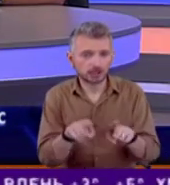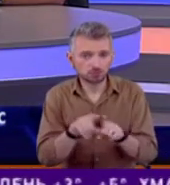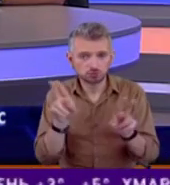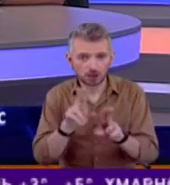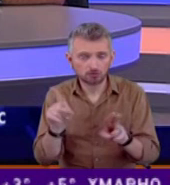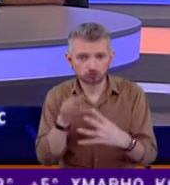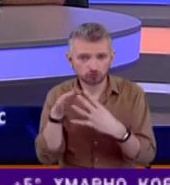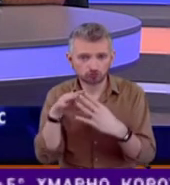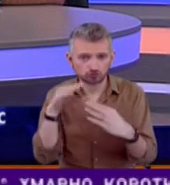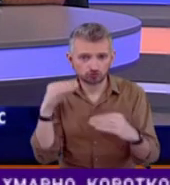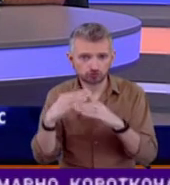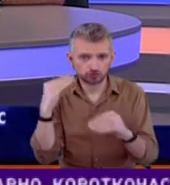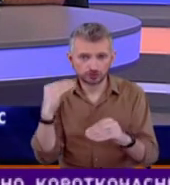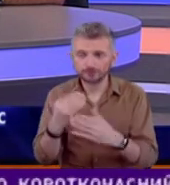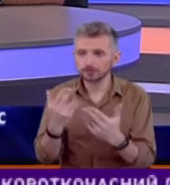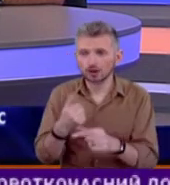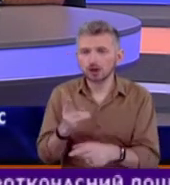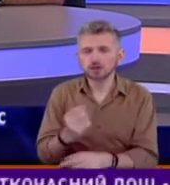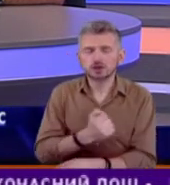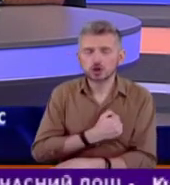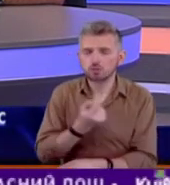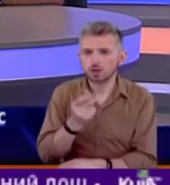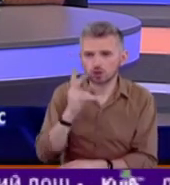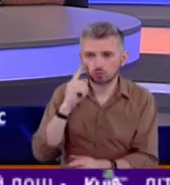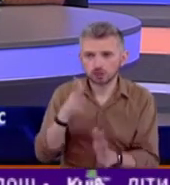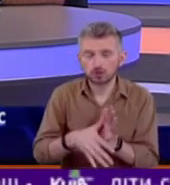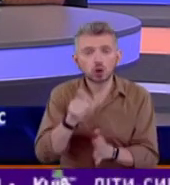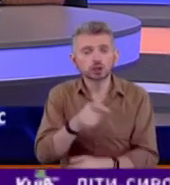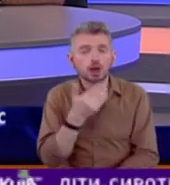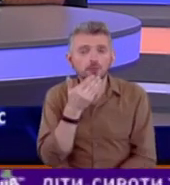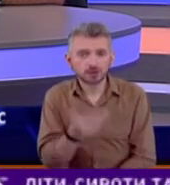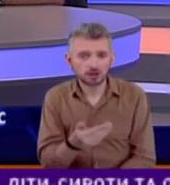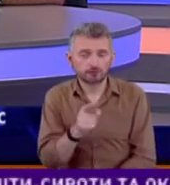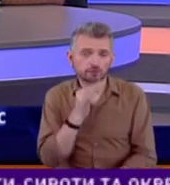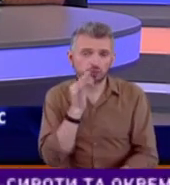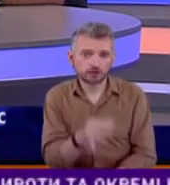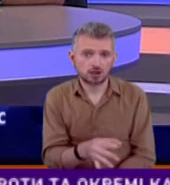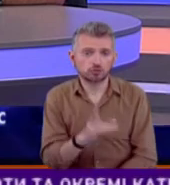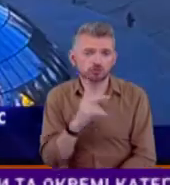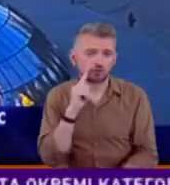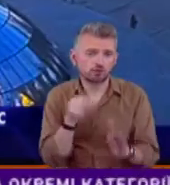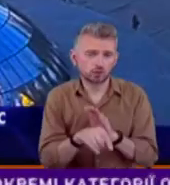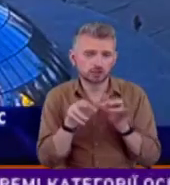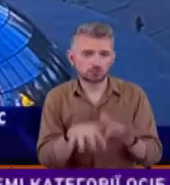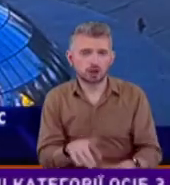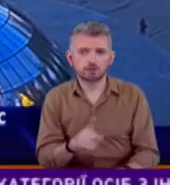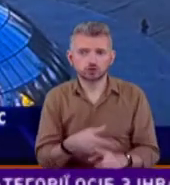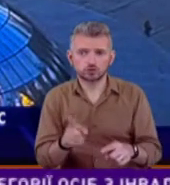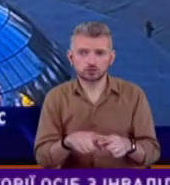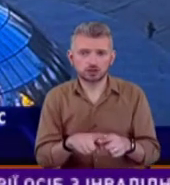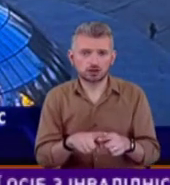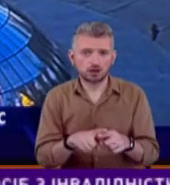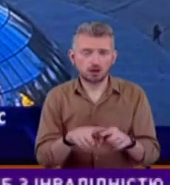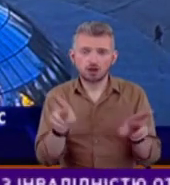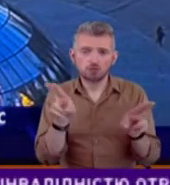і легковики. Ну, к сожалению, это мало кто понимает. И не, не, людина не... питає, вам відповідають, що в курсі справи, що якби це одні правила